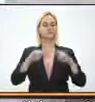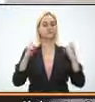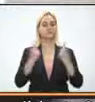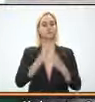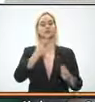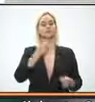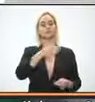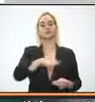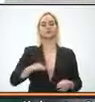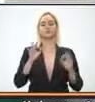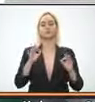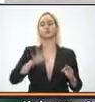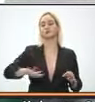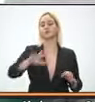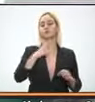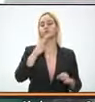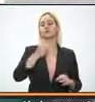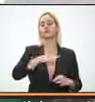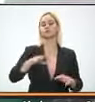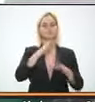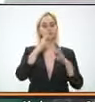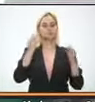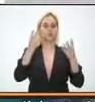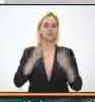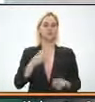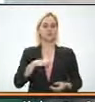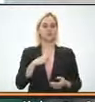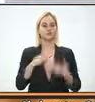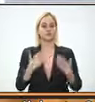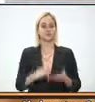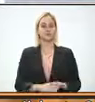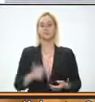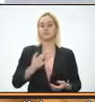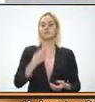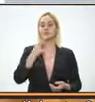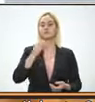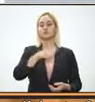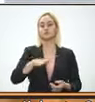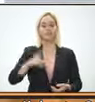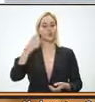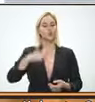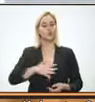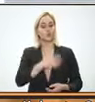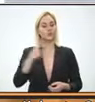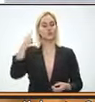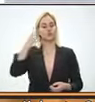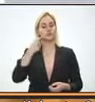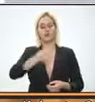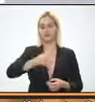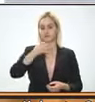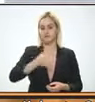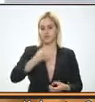Dünya Kız Çocukları Günü'nde bütün kız çocuklarının mutlu olmasını istiyorum. Ben kız çocuklarının duygu ve düşüncelerini